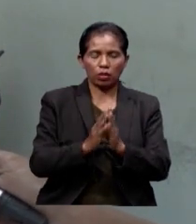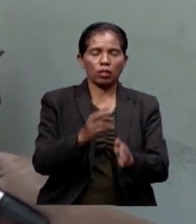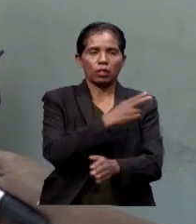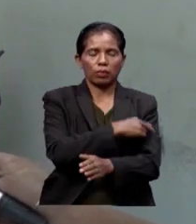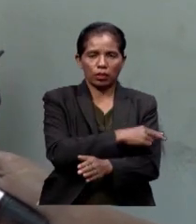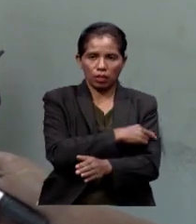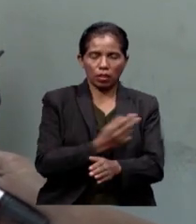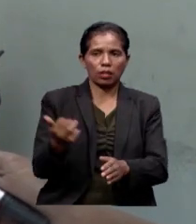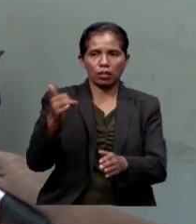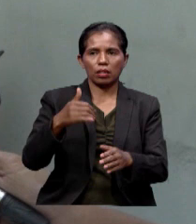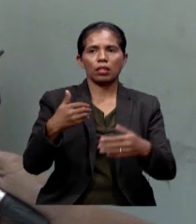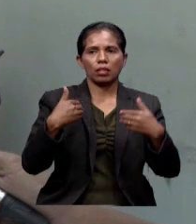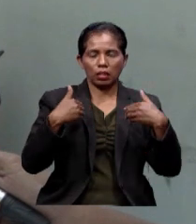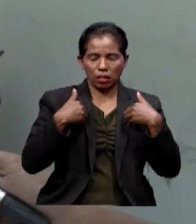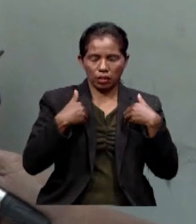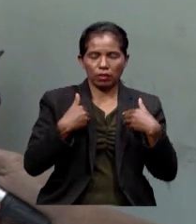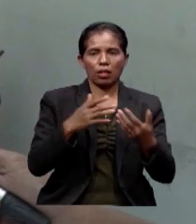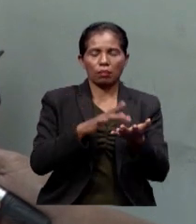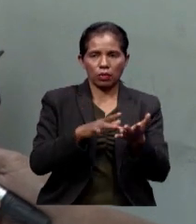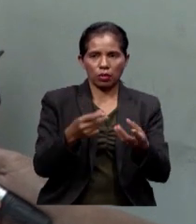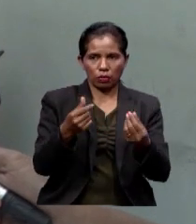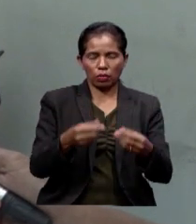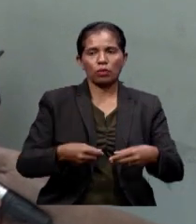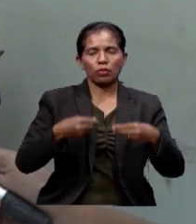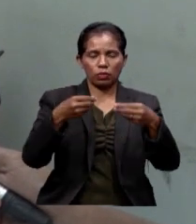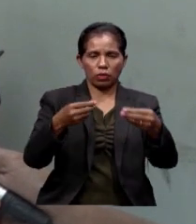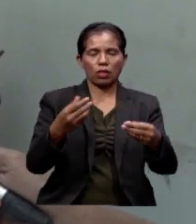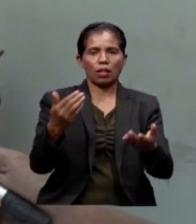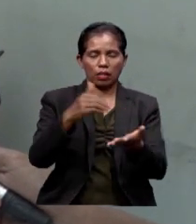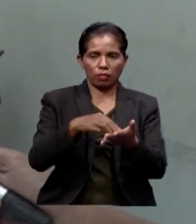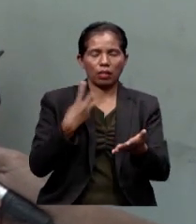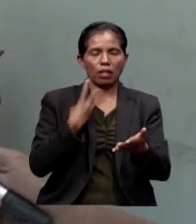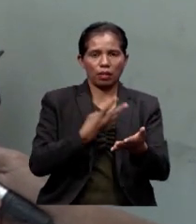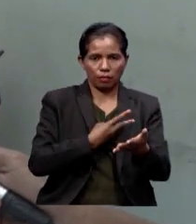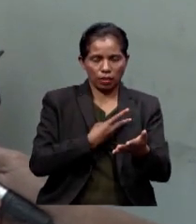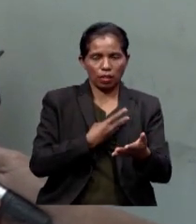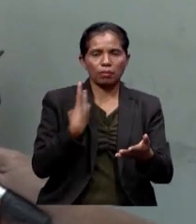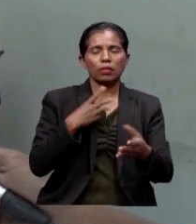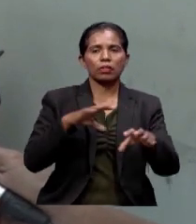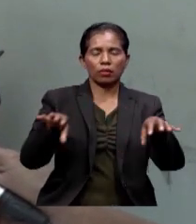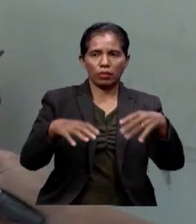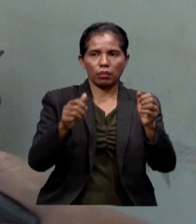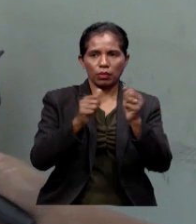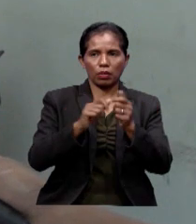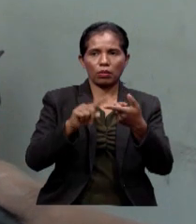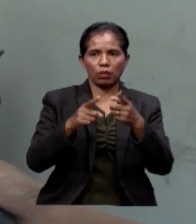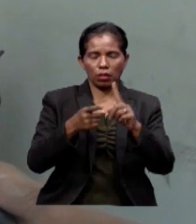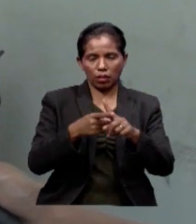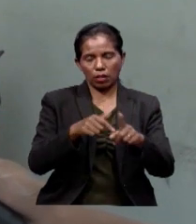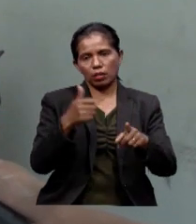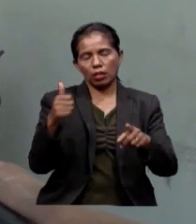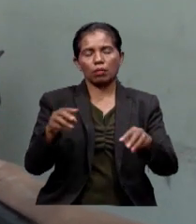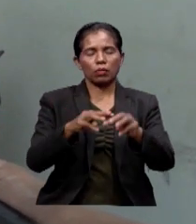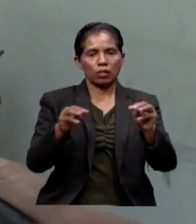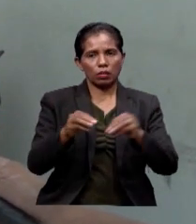sirene stok nasa itu ami husu fo fila fal mai ami mos korrena ho colega sira husi municipio seli kan centro saudi